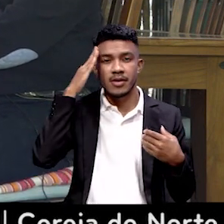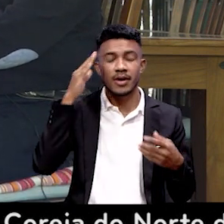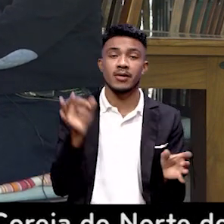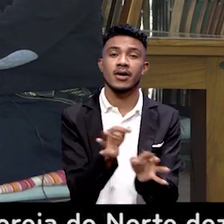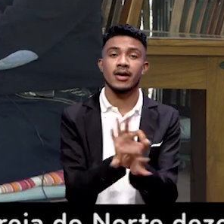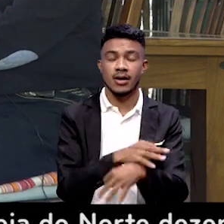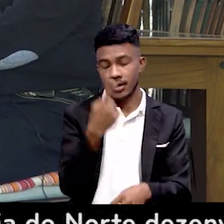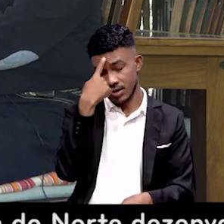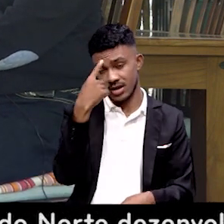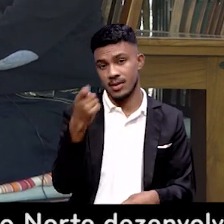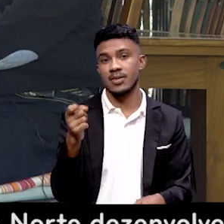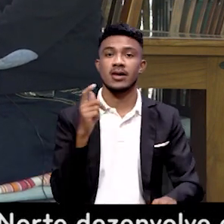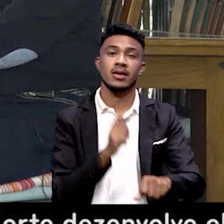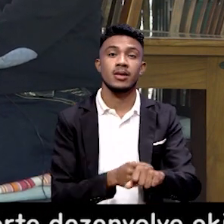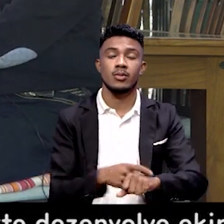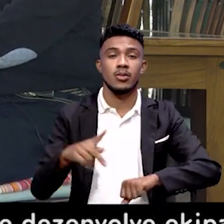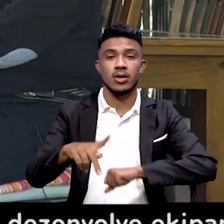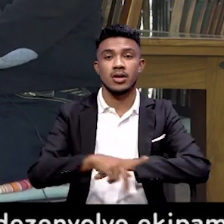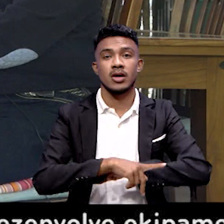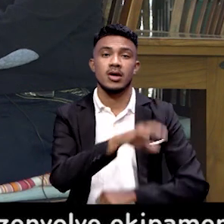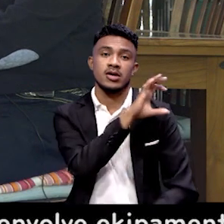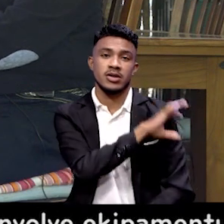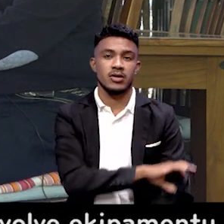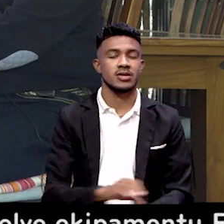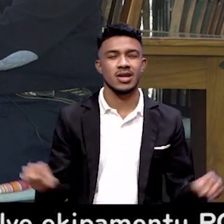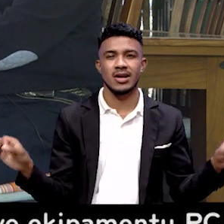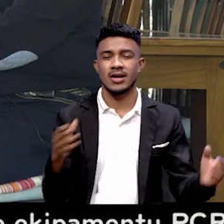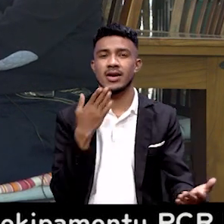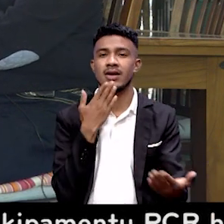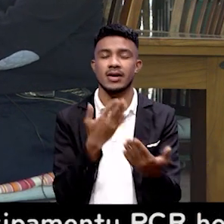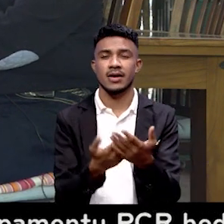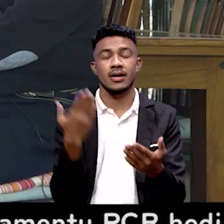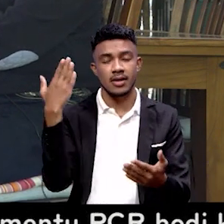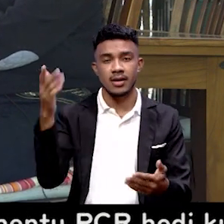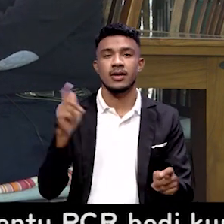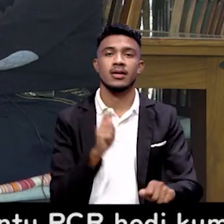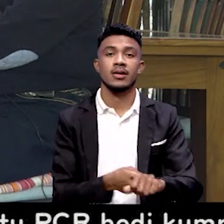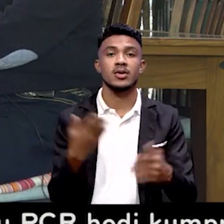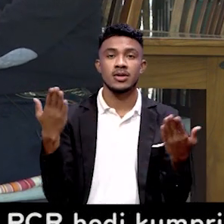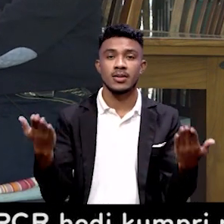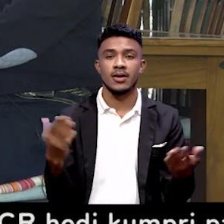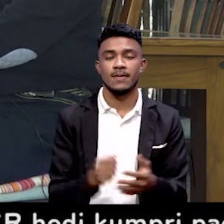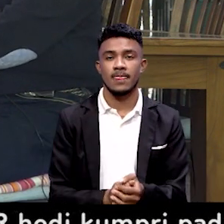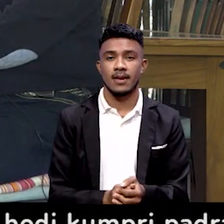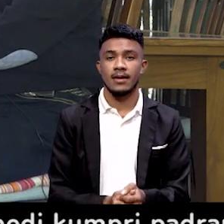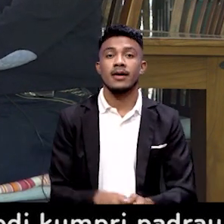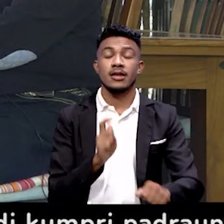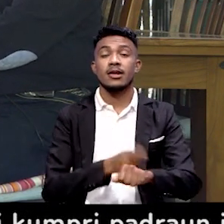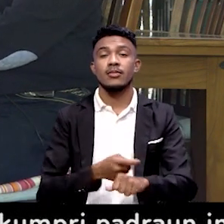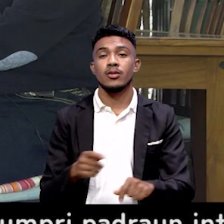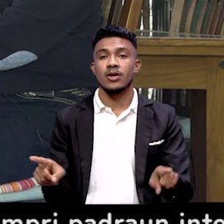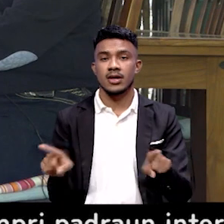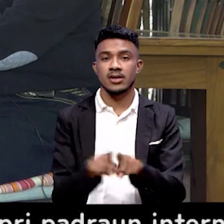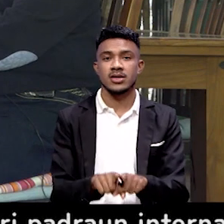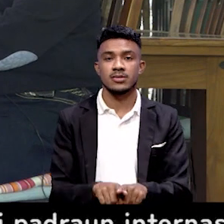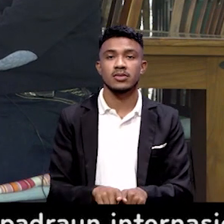situazione politica e sicurezza ladun stabile momento na ba momento ne hanesan